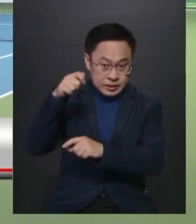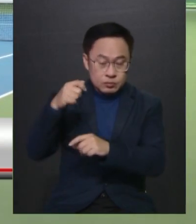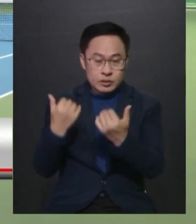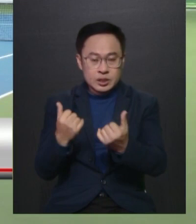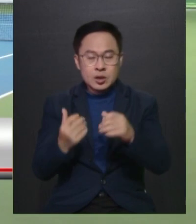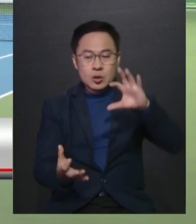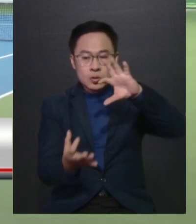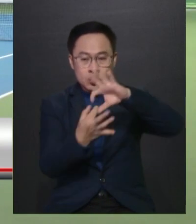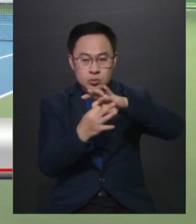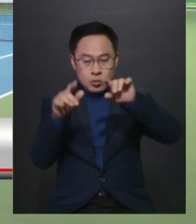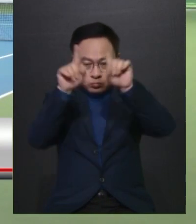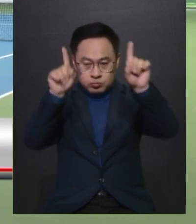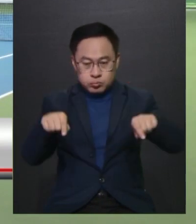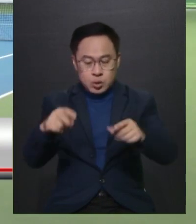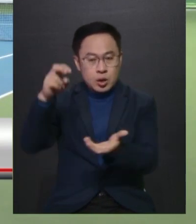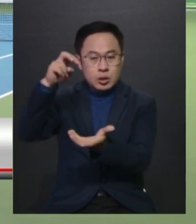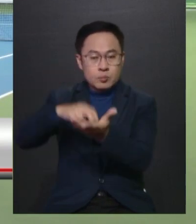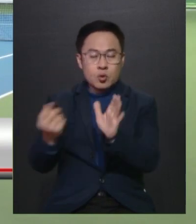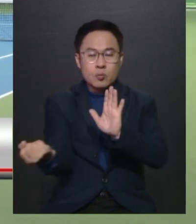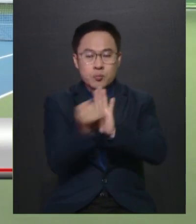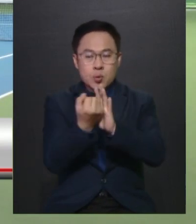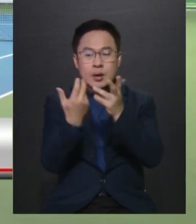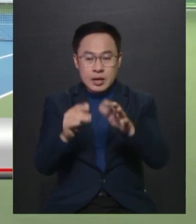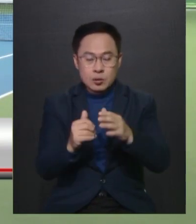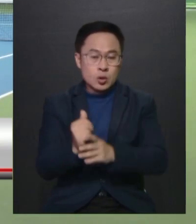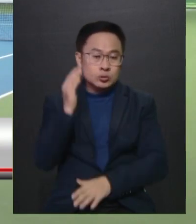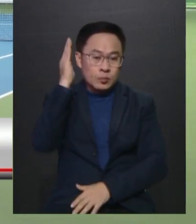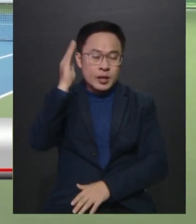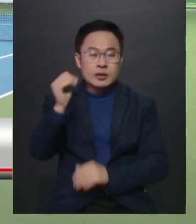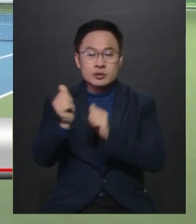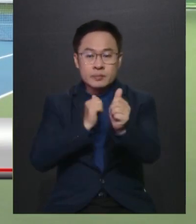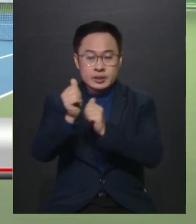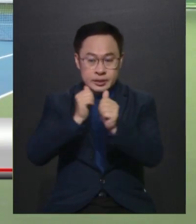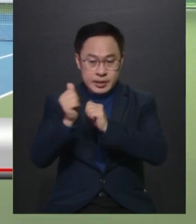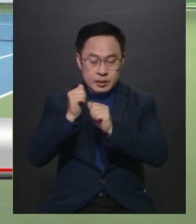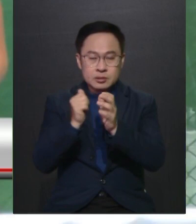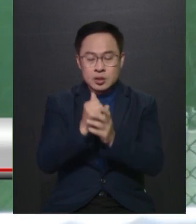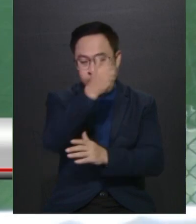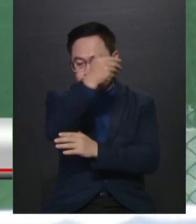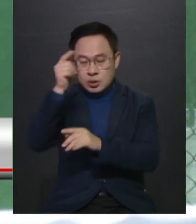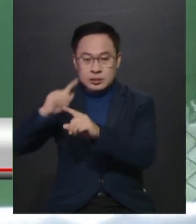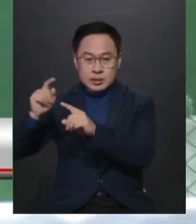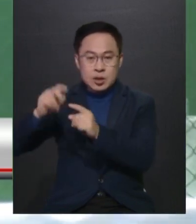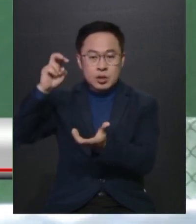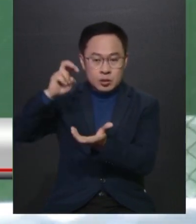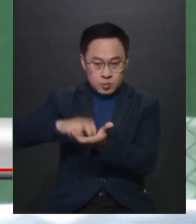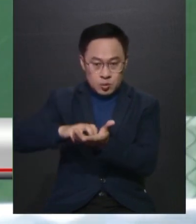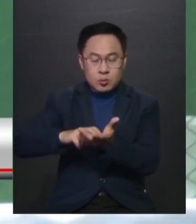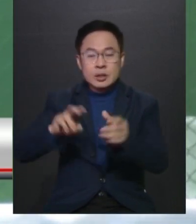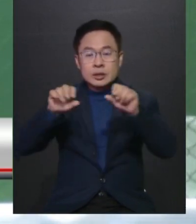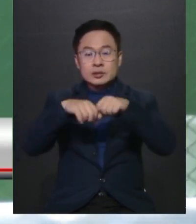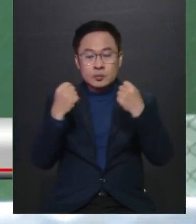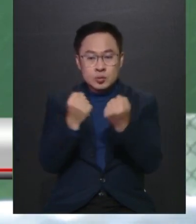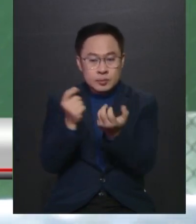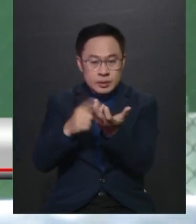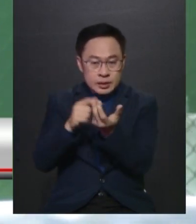งประเทศไทยซึ่งทำให้ในอนาคตสามารถจัดการแข่งขันรายการระดับนานาชาติและได้รับการรับรองจากสถาบันในการเก็บคะแนนส